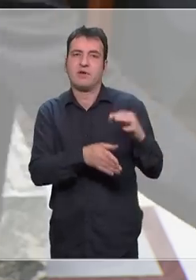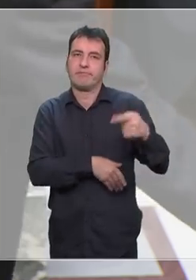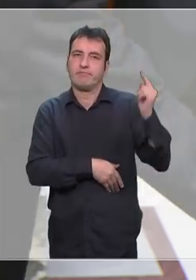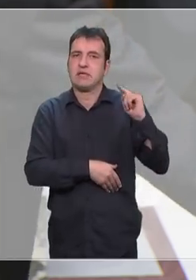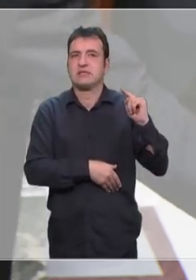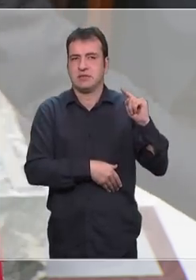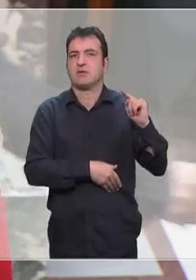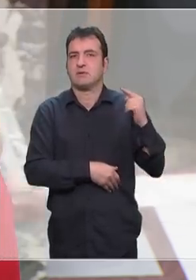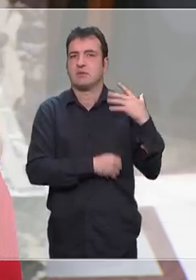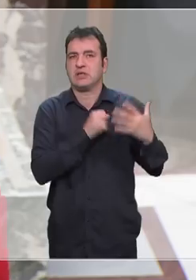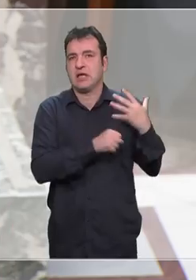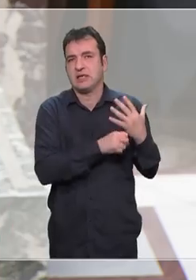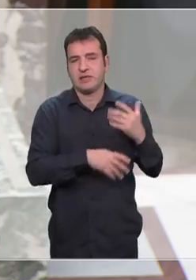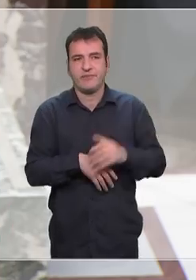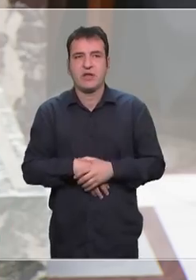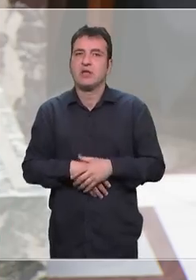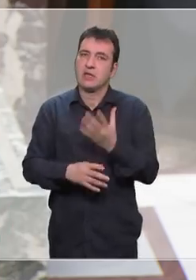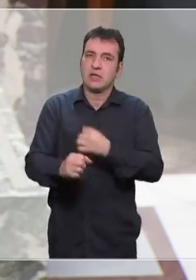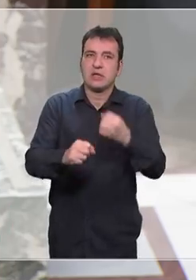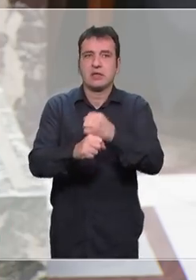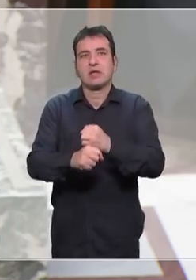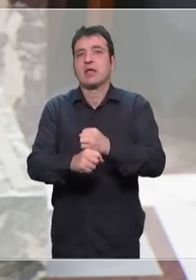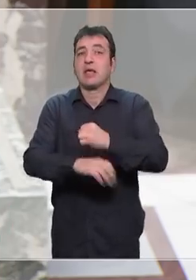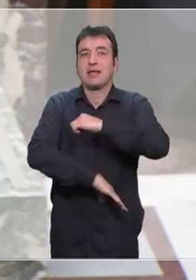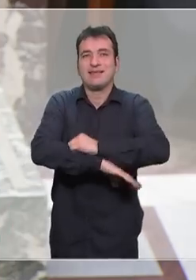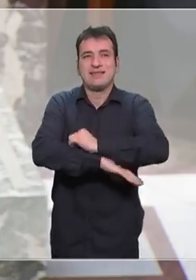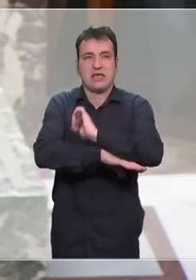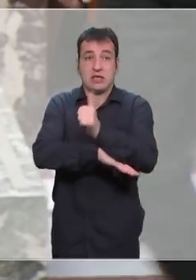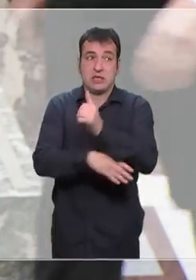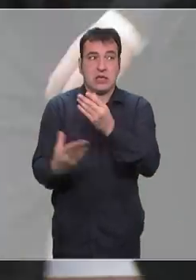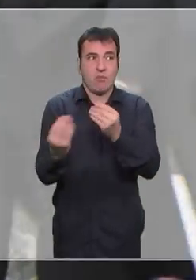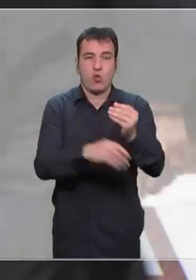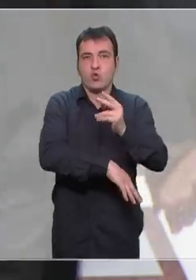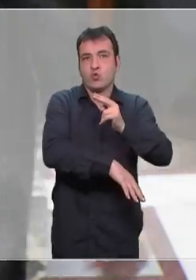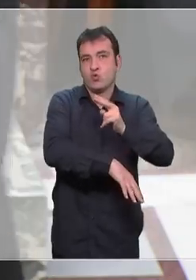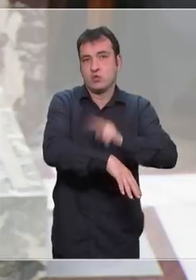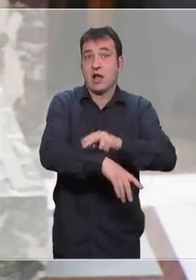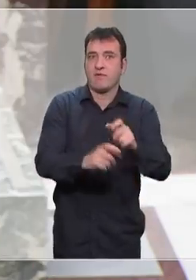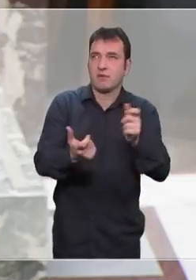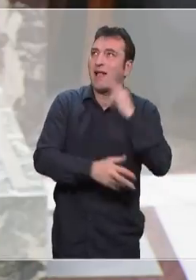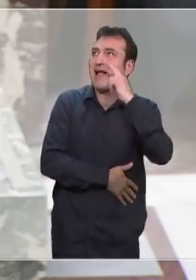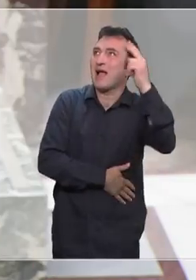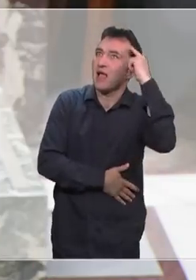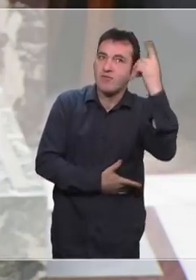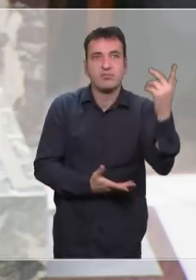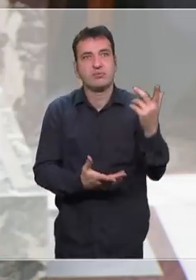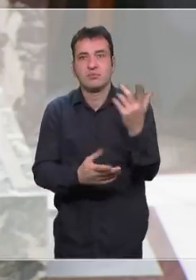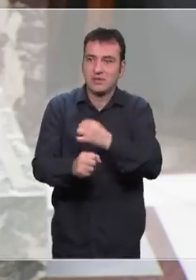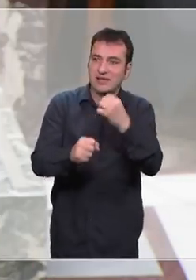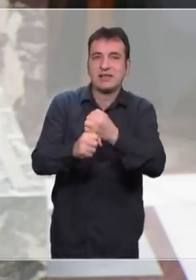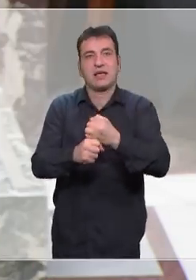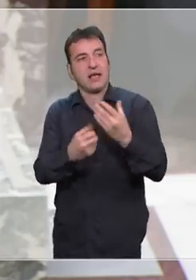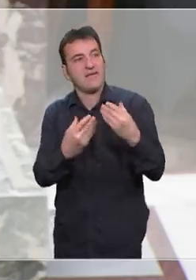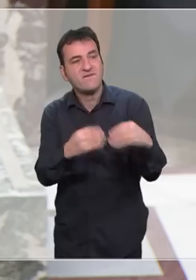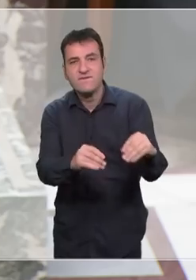en œuvre un guichet unique dont beaucoup d'entrepreneurs ont rêvé pour créer, céder, transmettre, changer son adresse, changer de